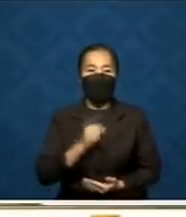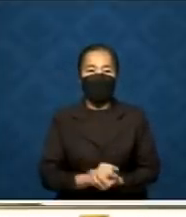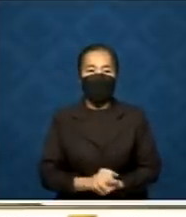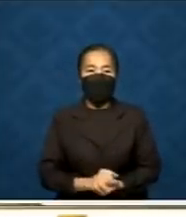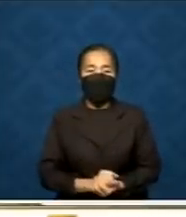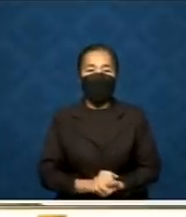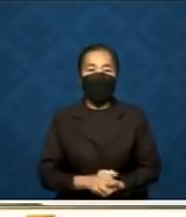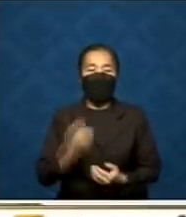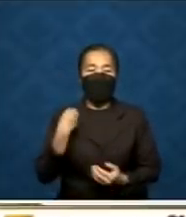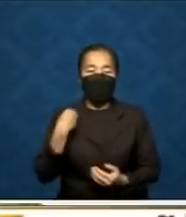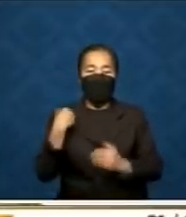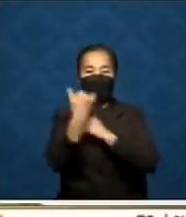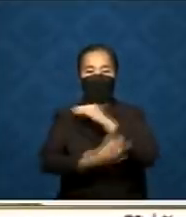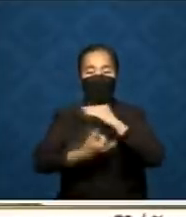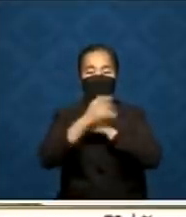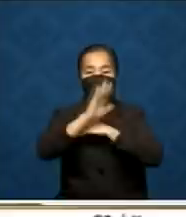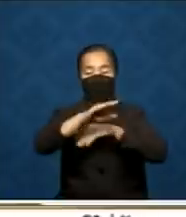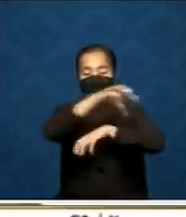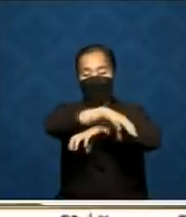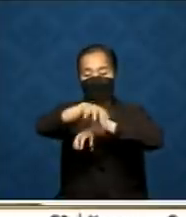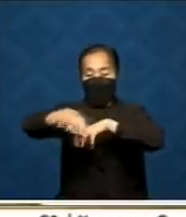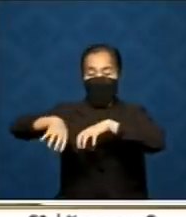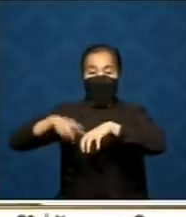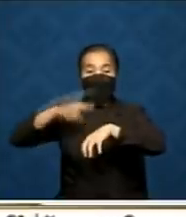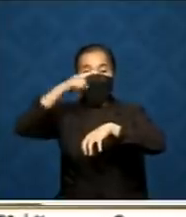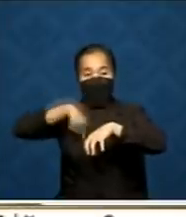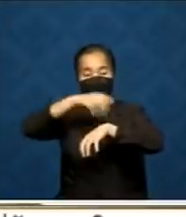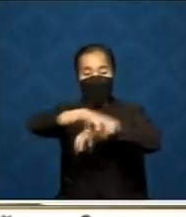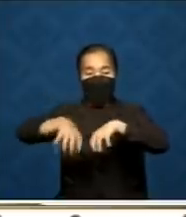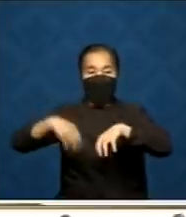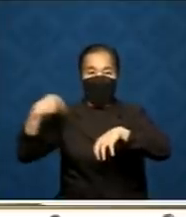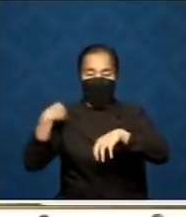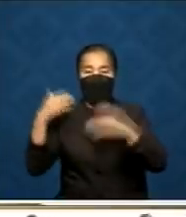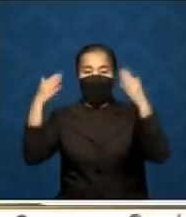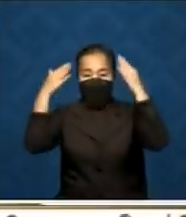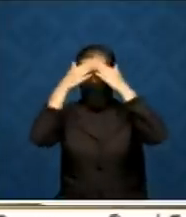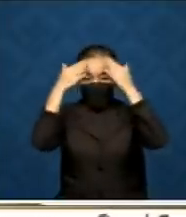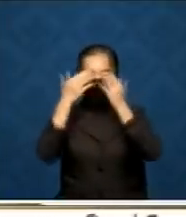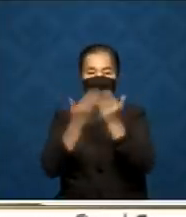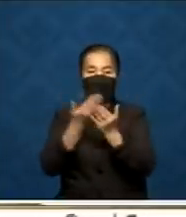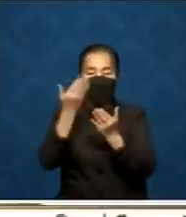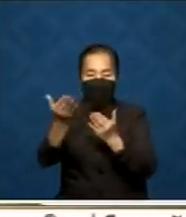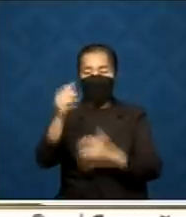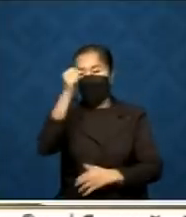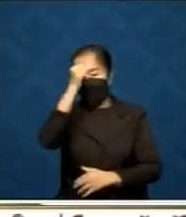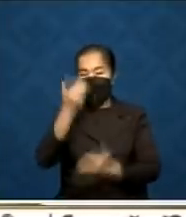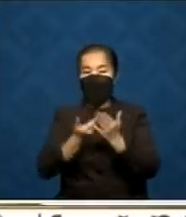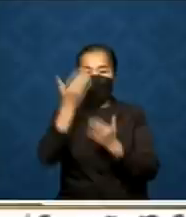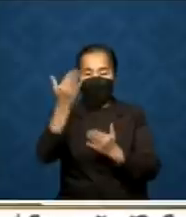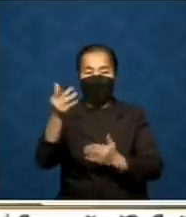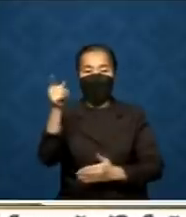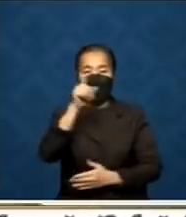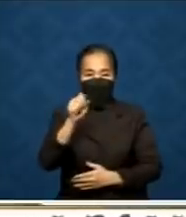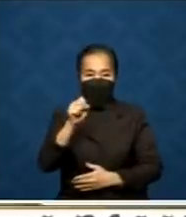เพื่อนบ้านเค้าซื้อกันที่นี้ที่เอา bagเอ่ออินโดนีเซียอินเดียไทย